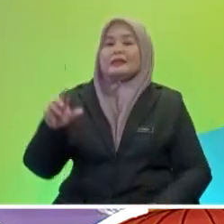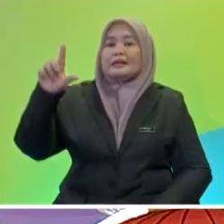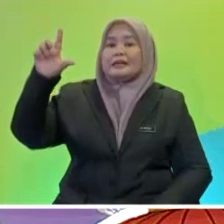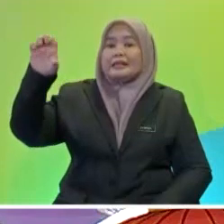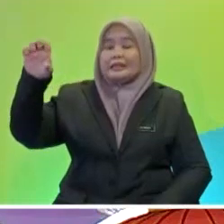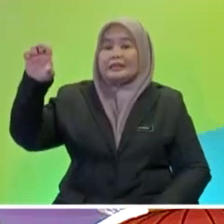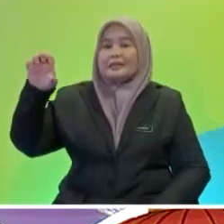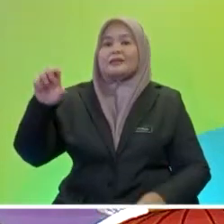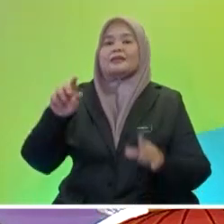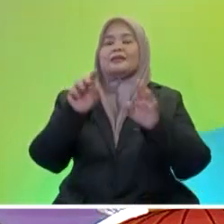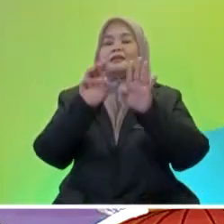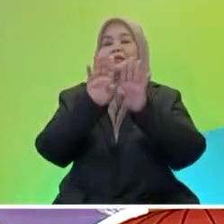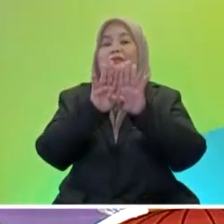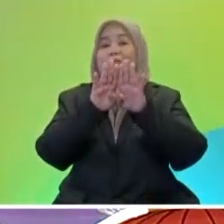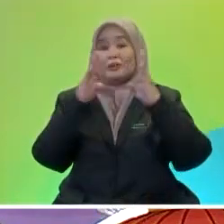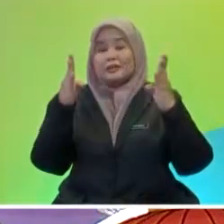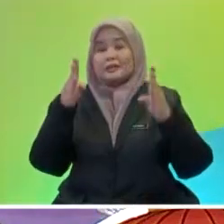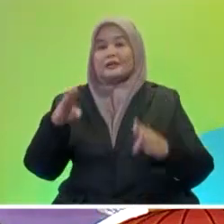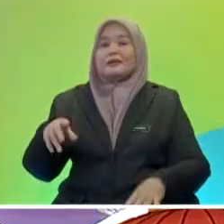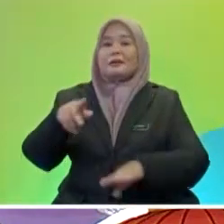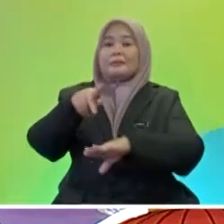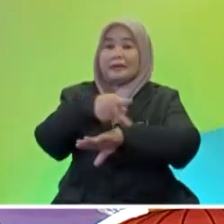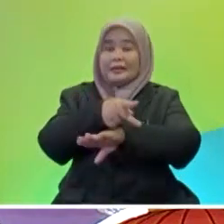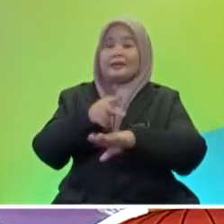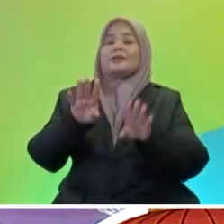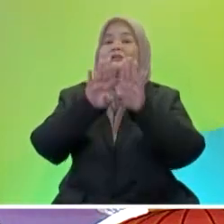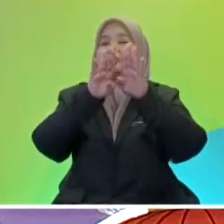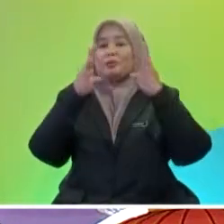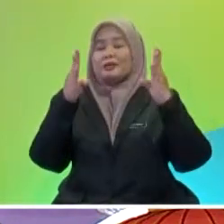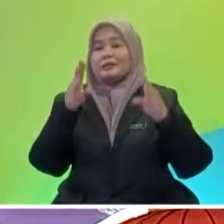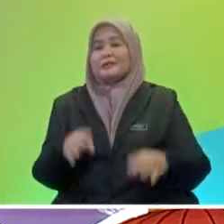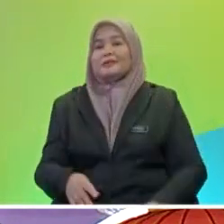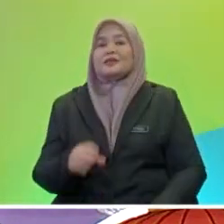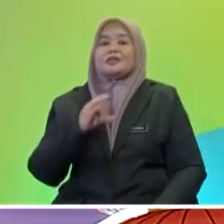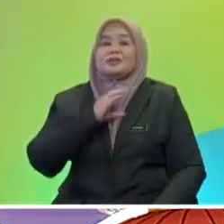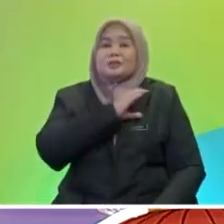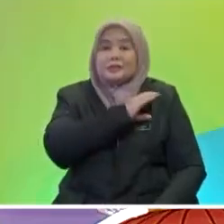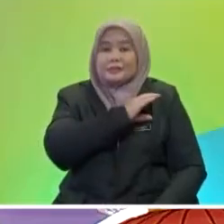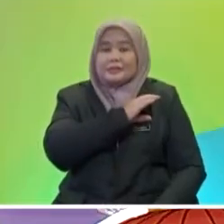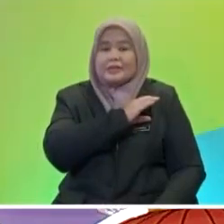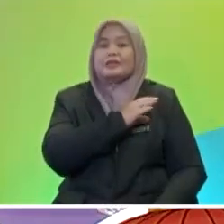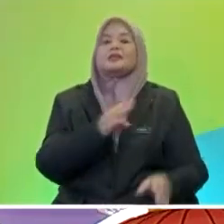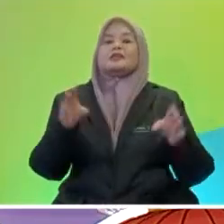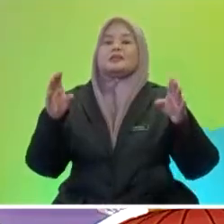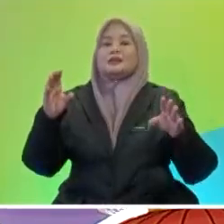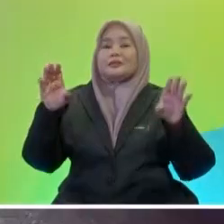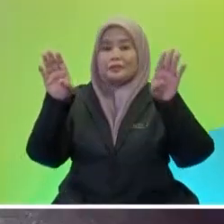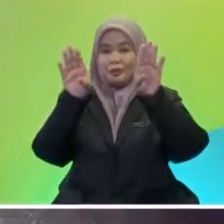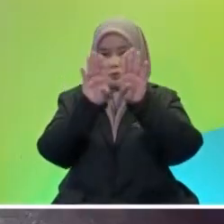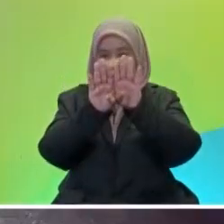memakai adalah suku kata kita buka dan ciongsam adalah merupakan suku kata tertutup